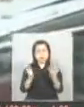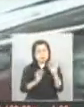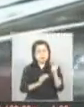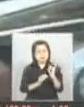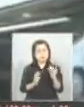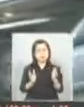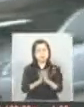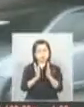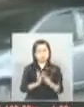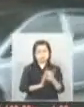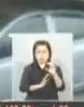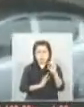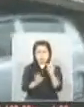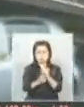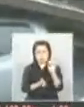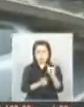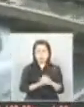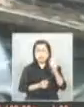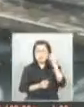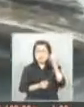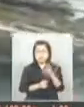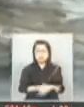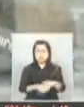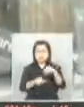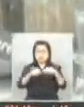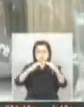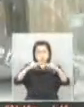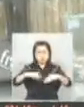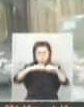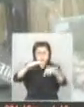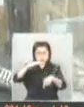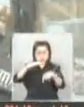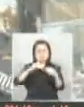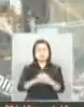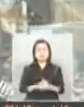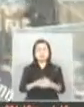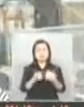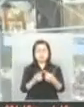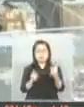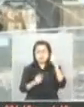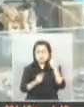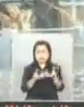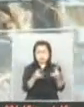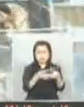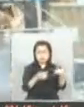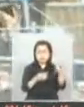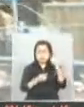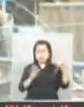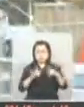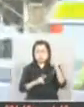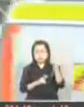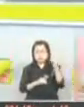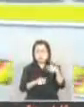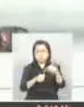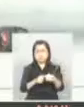า50 คนซึ่งเชื่อว่าส่วนหนึ่งยังอยู่ใต้ซากอาคาร CTV และอีกส่วนอาจจะเป็นนักท่องเที่ยวที่ติดอยู่ใ